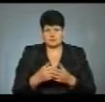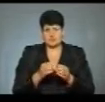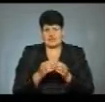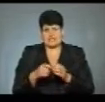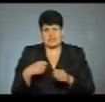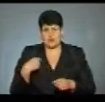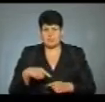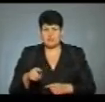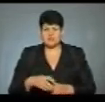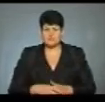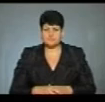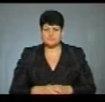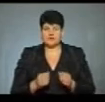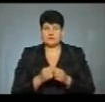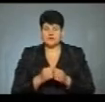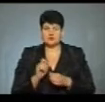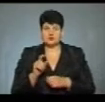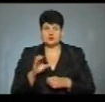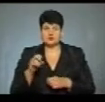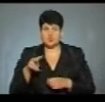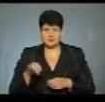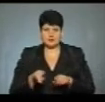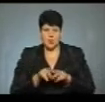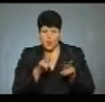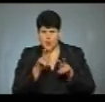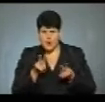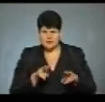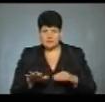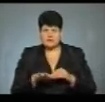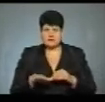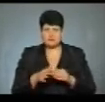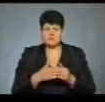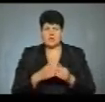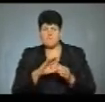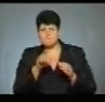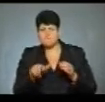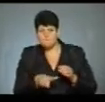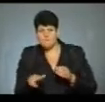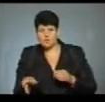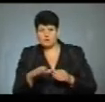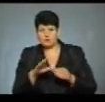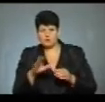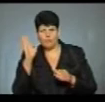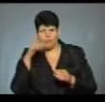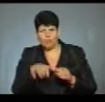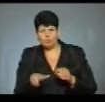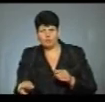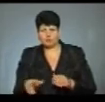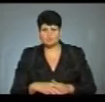кілометрів. Неподалік Золотої Слободи рятувальники також оглянули територію біля потоку.